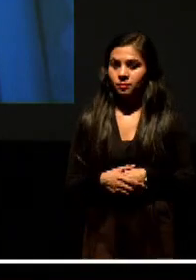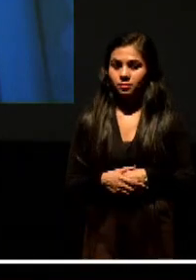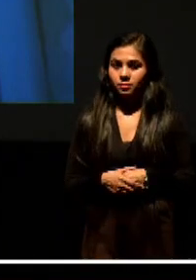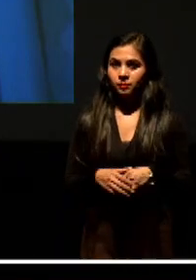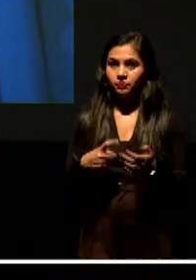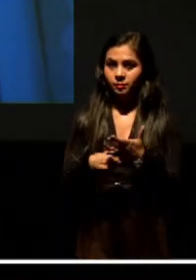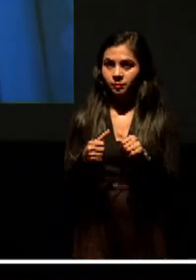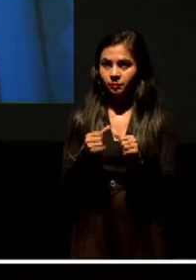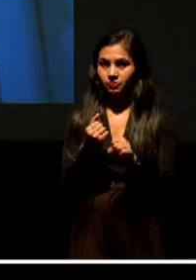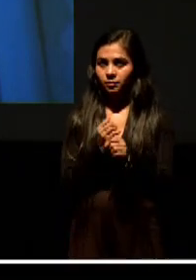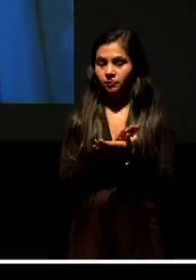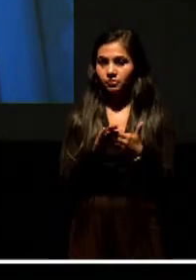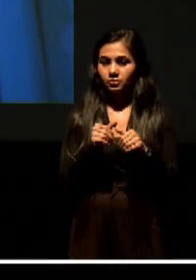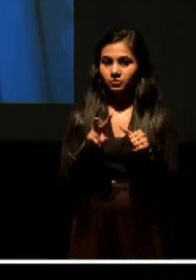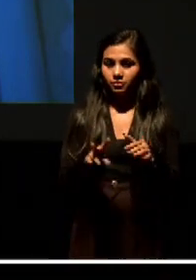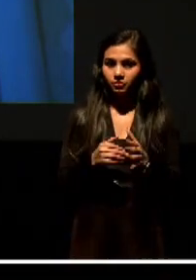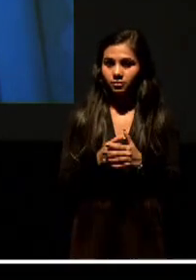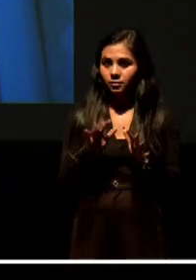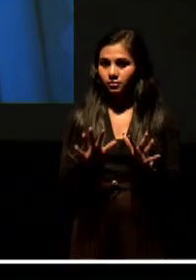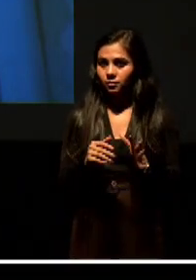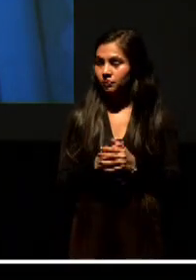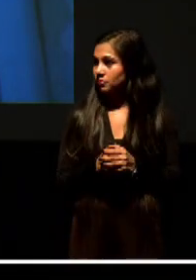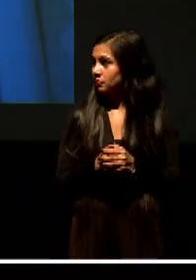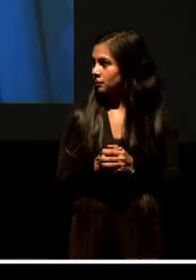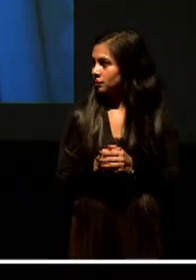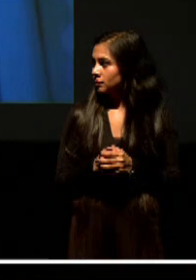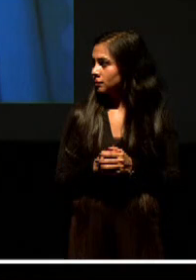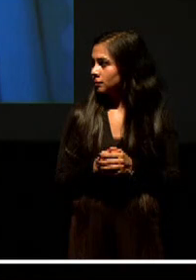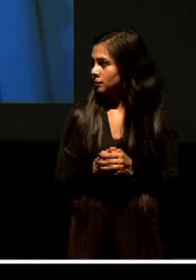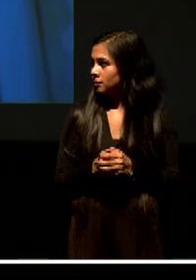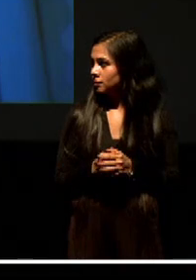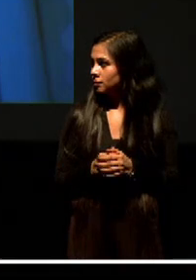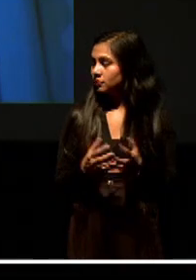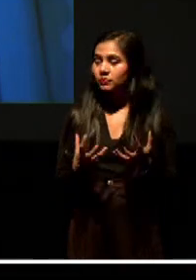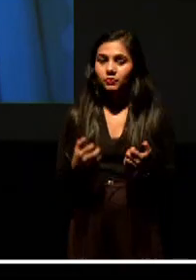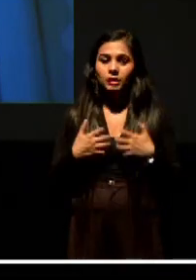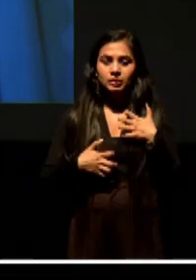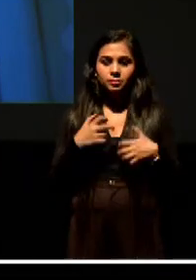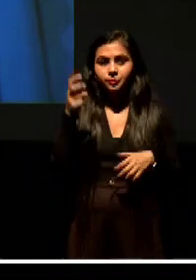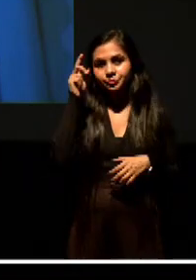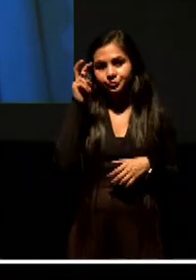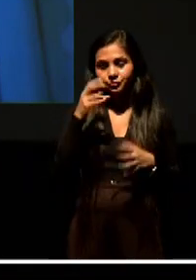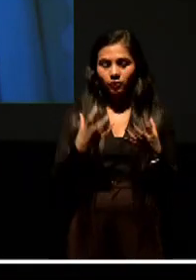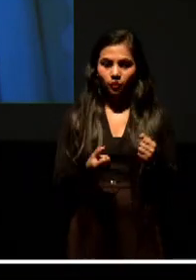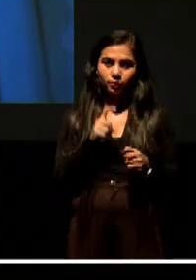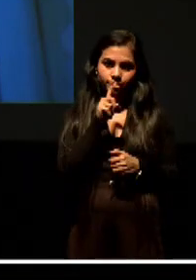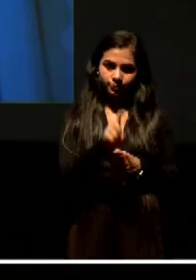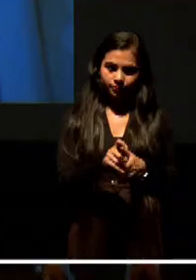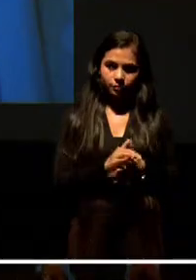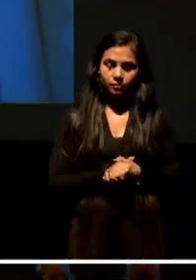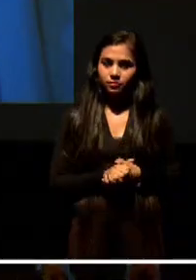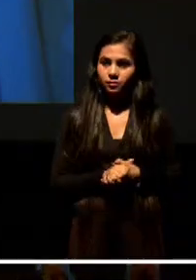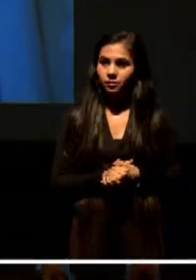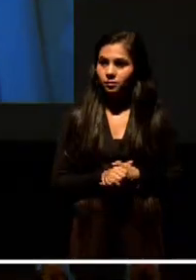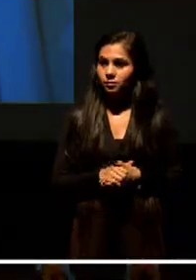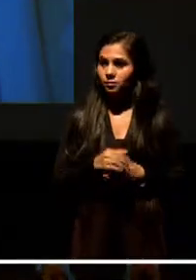Raghav, आपके साथ में सामने हैं अभी, आपसे एक मुझे बड़ा इंटरेस्टिंग क्वेश्चन पूछना है, एंड बिकॉज यू हैव लाइफ